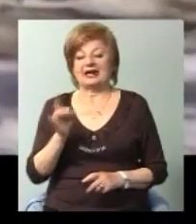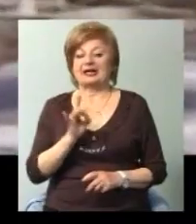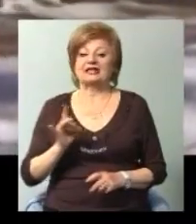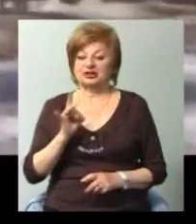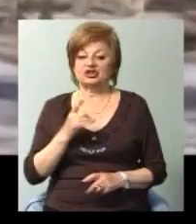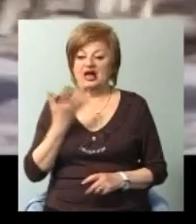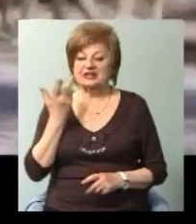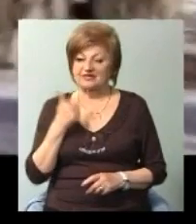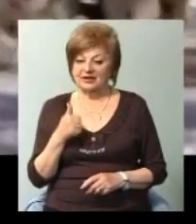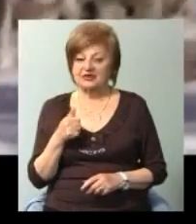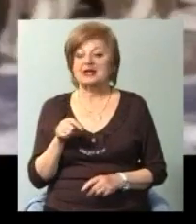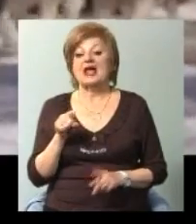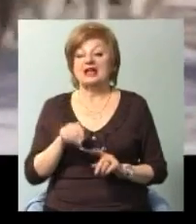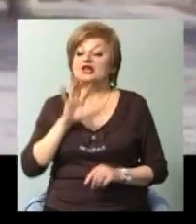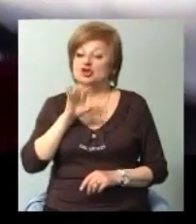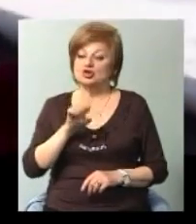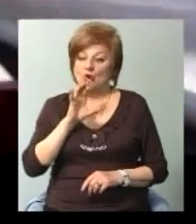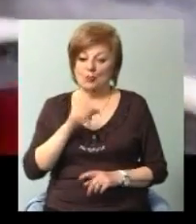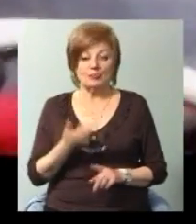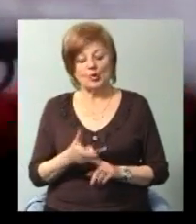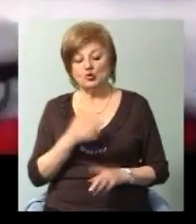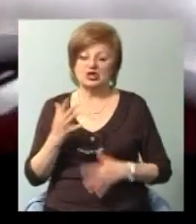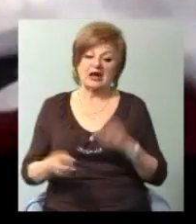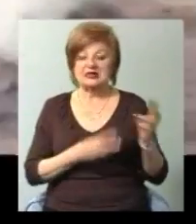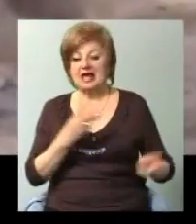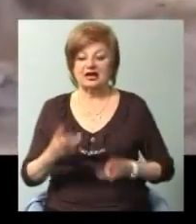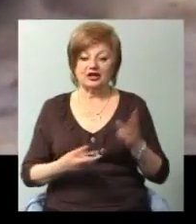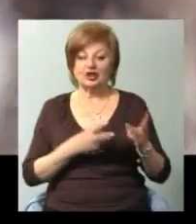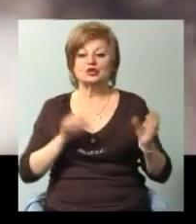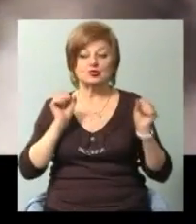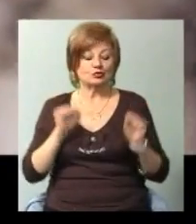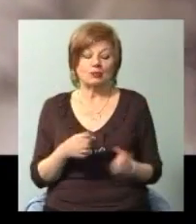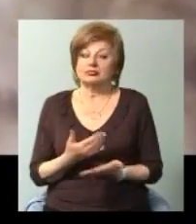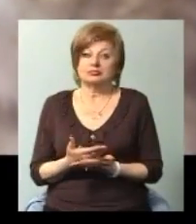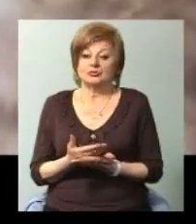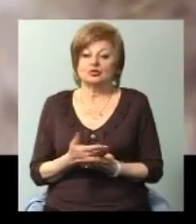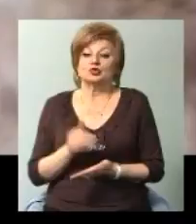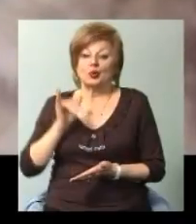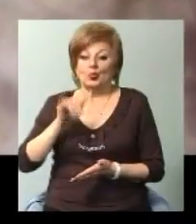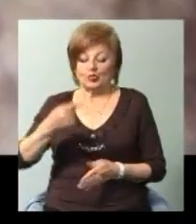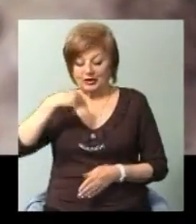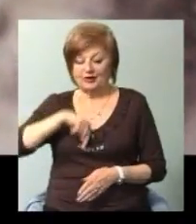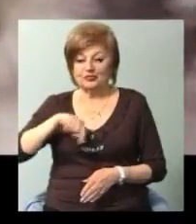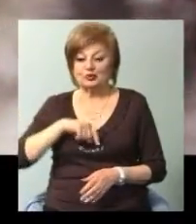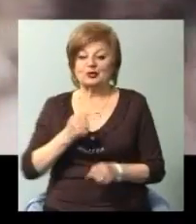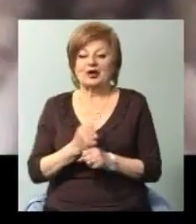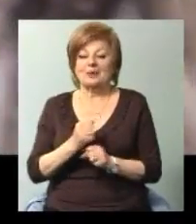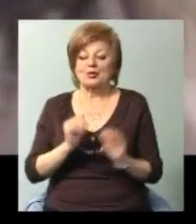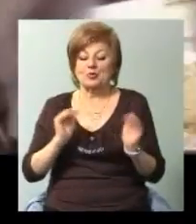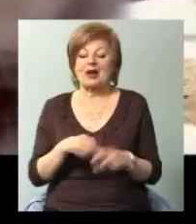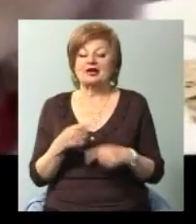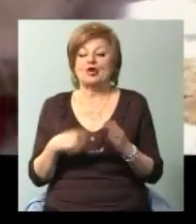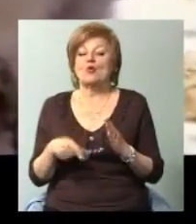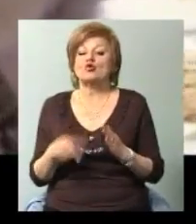відтінку. Аляскінські маламути настільки енергійні, що здається, ніби у них всередині працюють маленькі